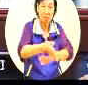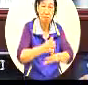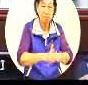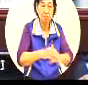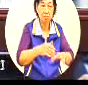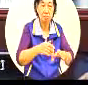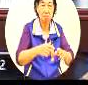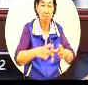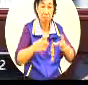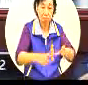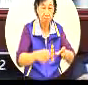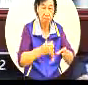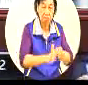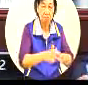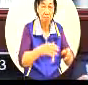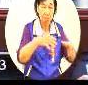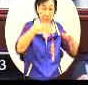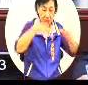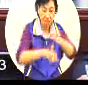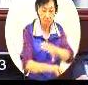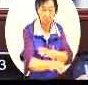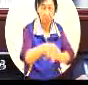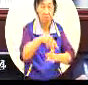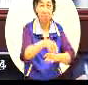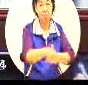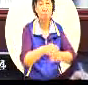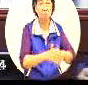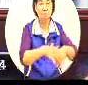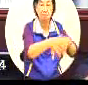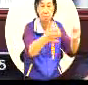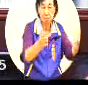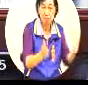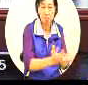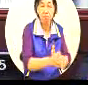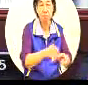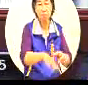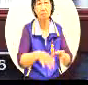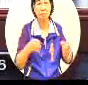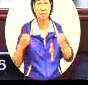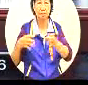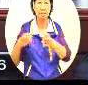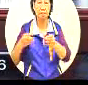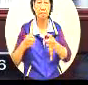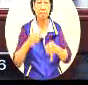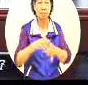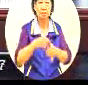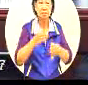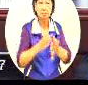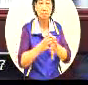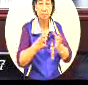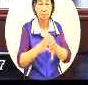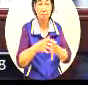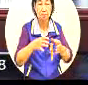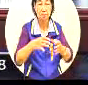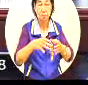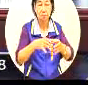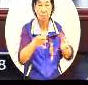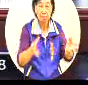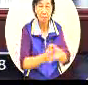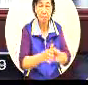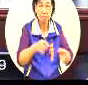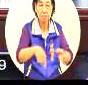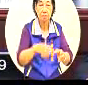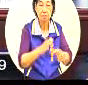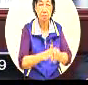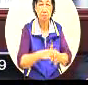有一个清楚的规划。而在这个部分在讨论的过程之中， 当然他们也了解到我们现阶段过港